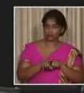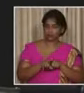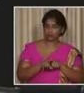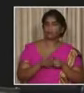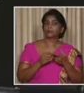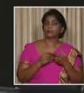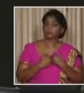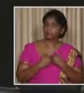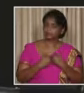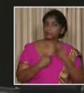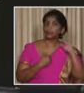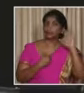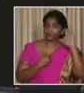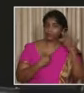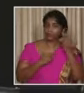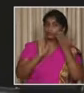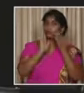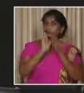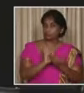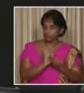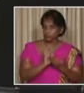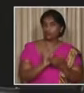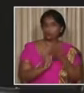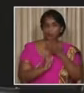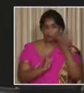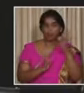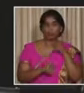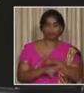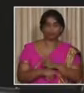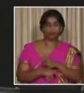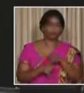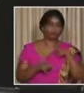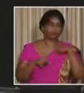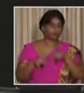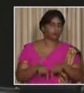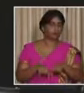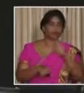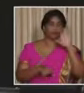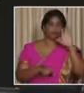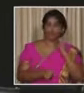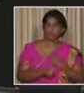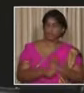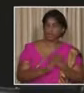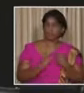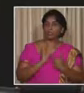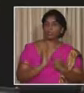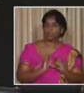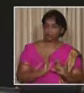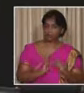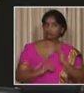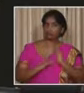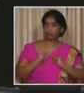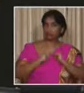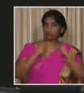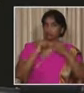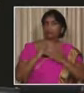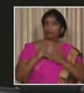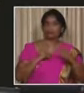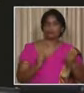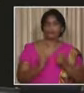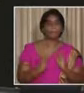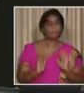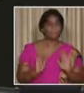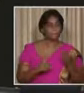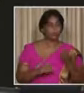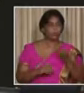අපිට විශේෂයෙන්ම හඳුන්වා දෙන්න පුළුවන් හැකියාවක් තියෙනවා මේ ස්ථානයේ. ඉතින් 5G තාක්ෂණය සක්‍රීය මට්ටමෙන් ගෙන ඒමට ආරම්භ කරන්න